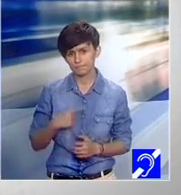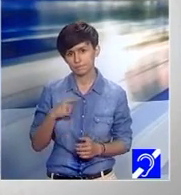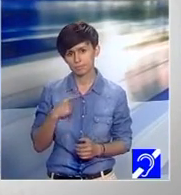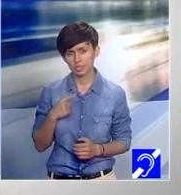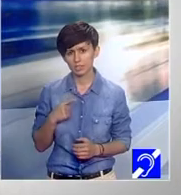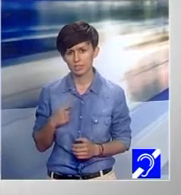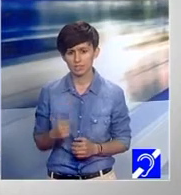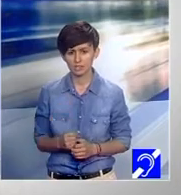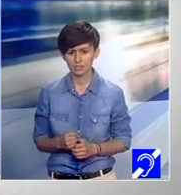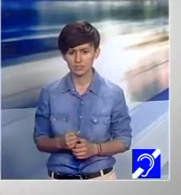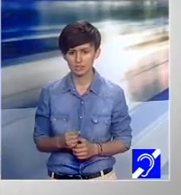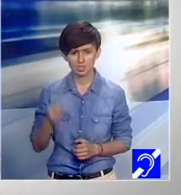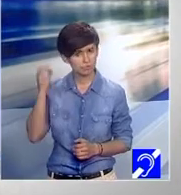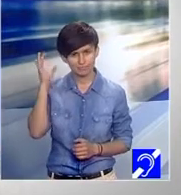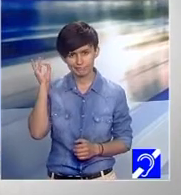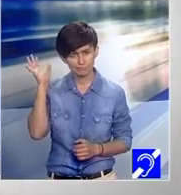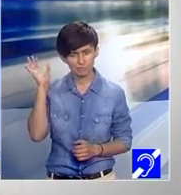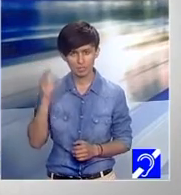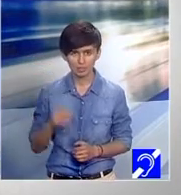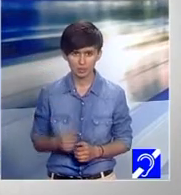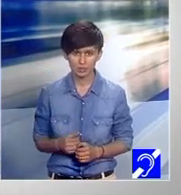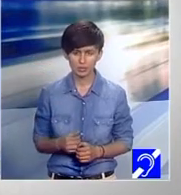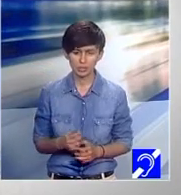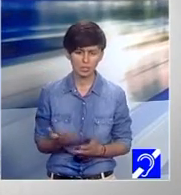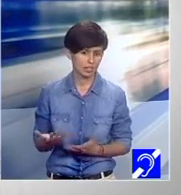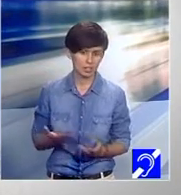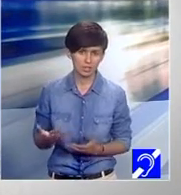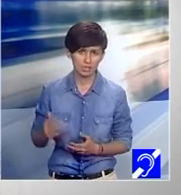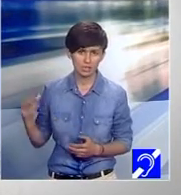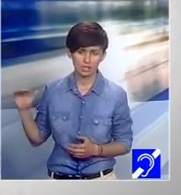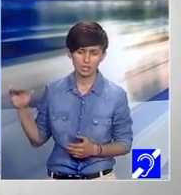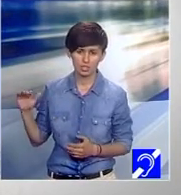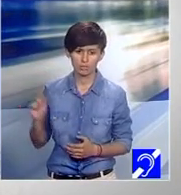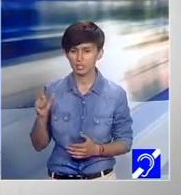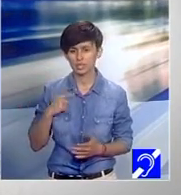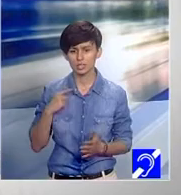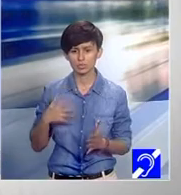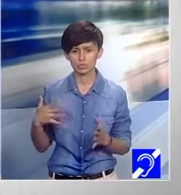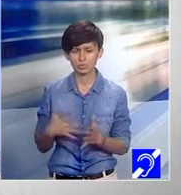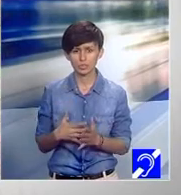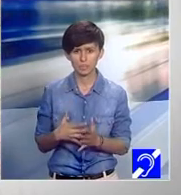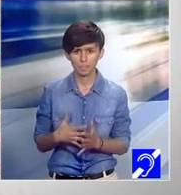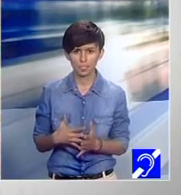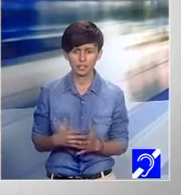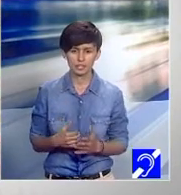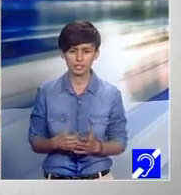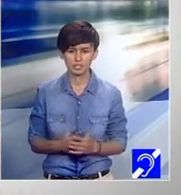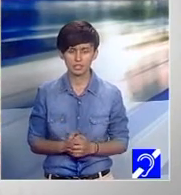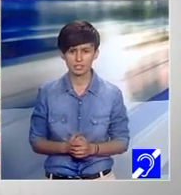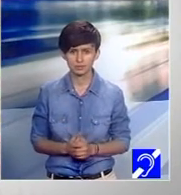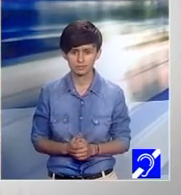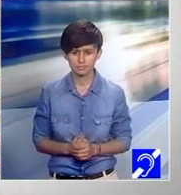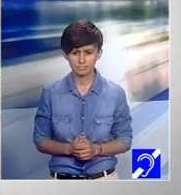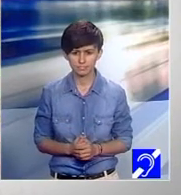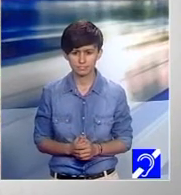tembelism cu ștampilă, scuzați-mi expresia, în care copii scapă, nediagnosticați, exact, da, deci cum, ne pierdem, cum spunea doamna Petreuș